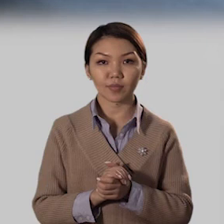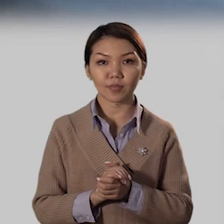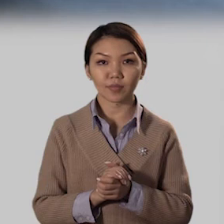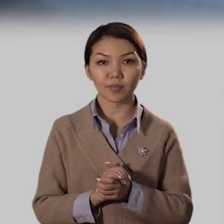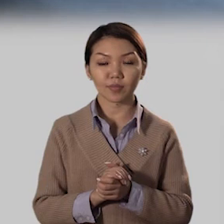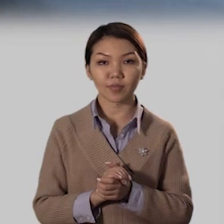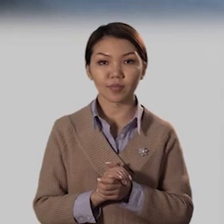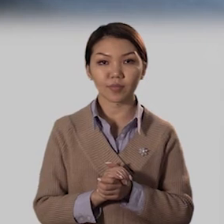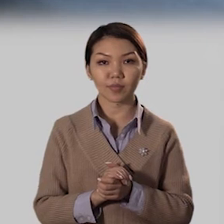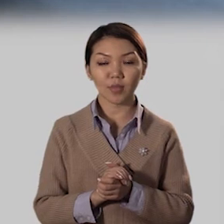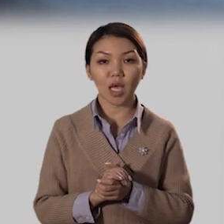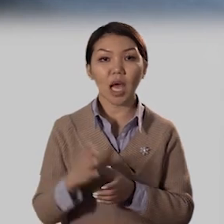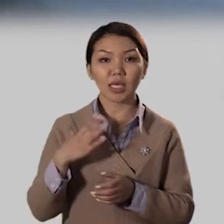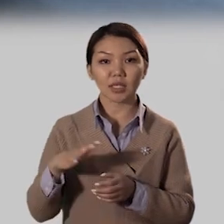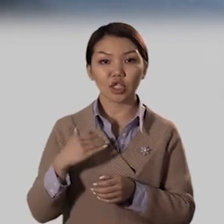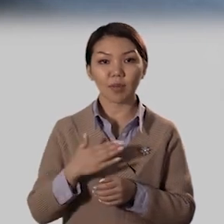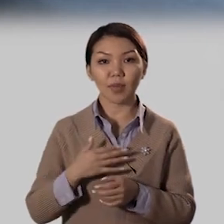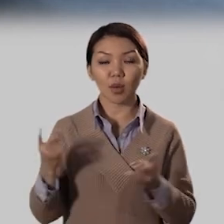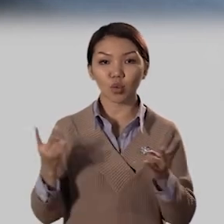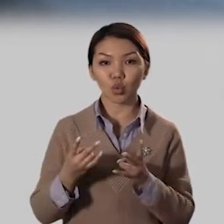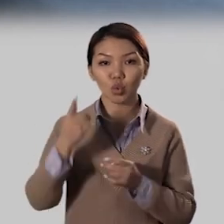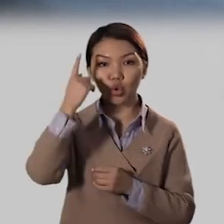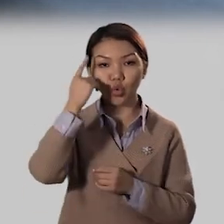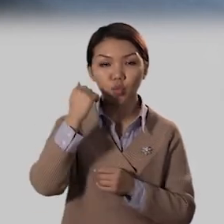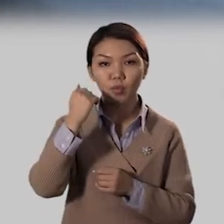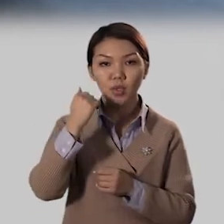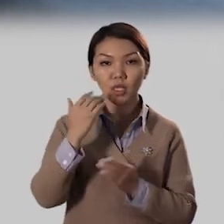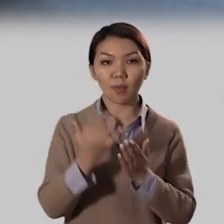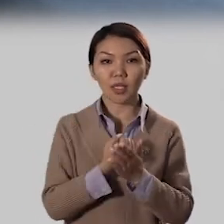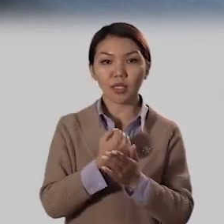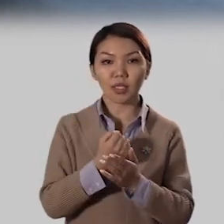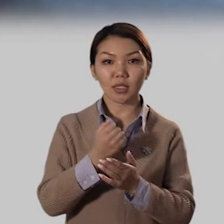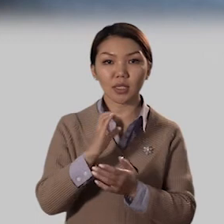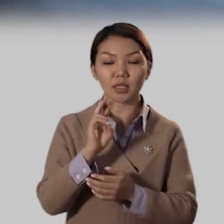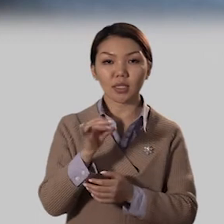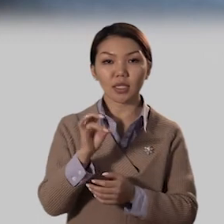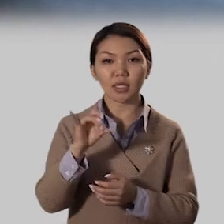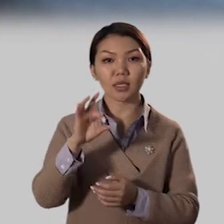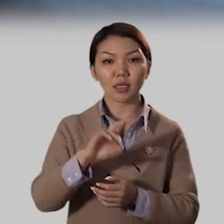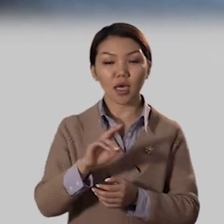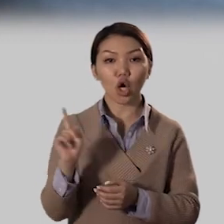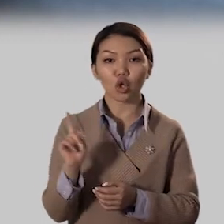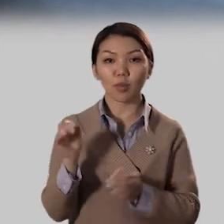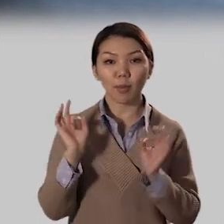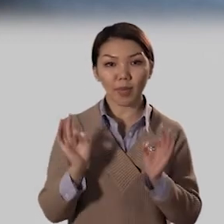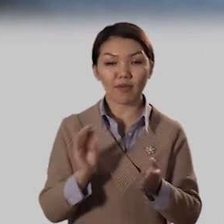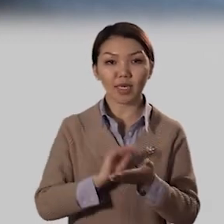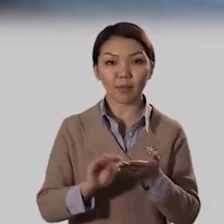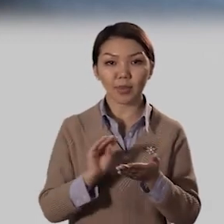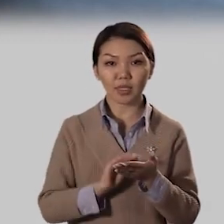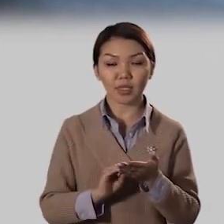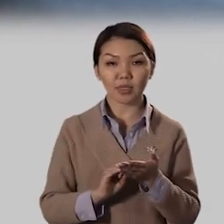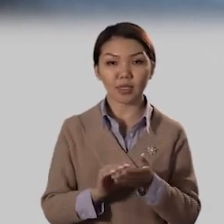а для чего нам нужно уметь определять склонение чтобы правильно писать